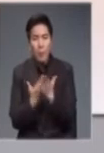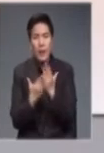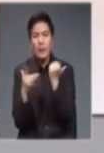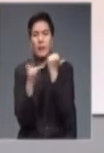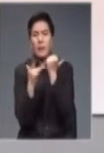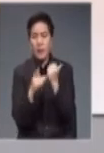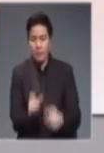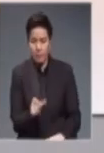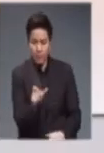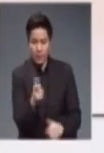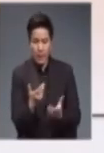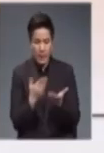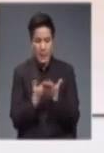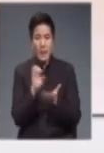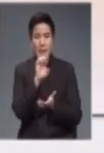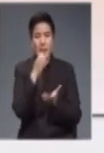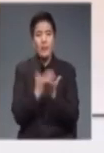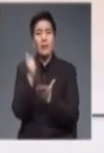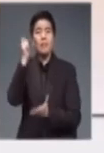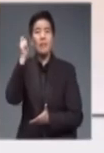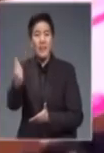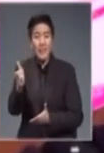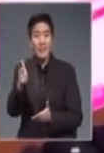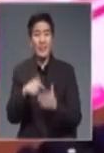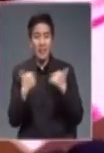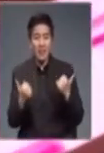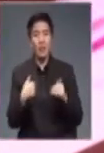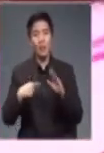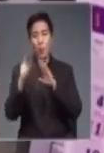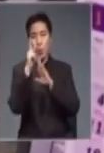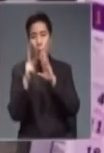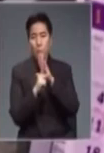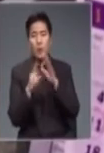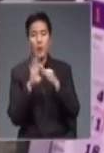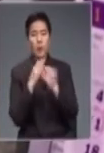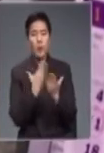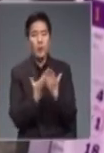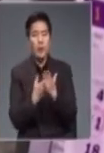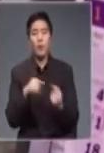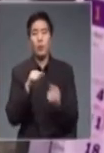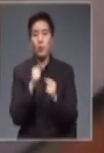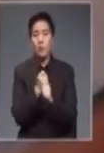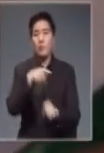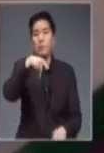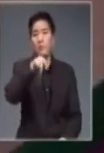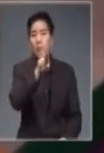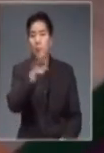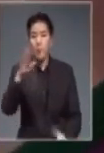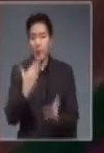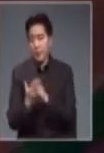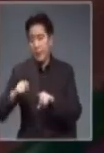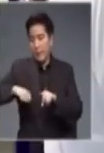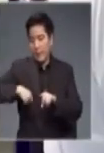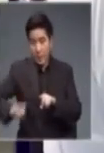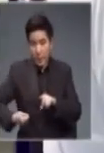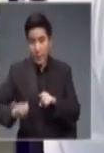าที่ผ่านมาวันนี้เราต้องแก้ทั้งเฉพาะหน้าแล้วก็ระยะยาวด้วยนะครับเพราะเวลาแต่รัฐบาลก็สั้นนะครับอ